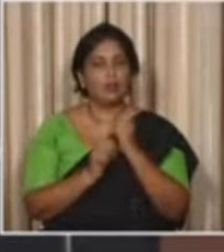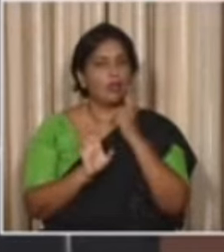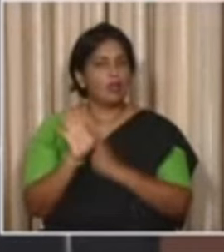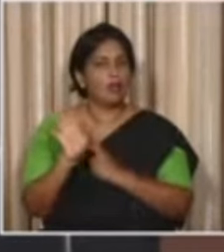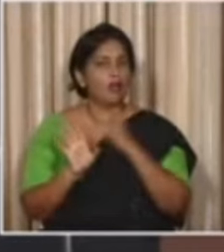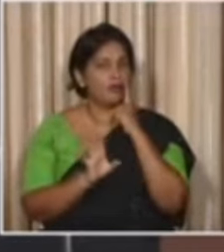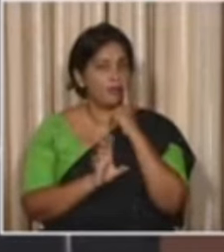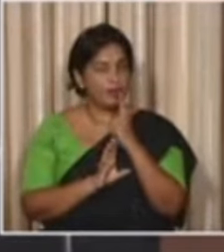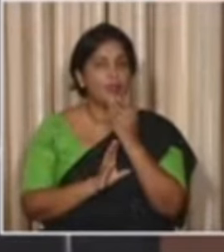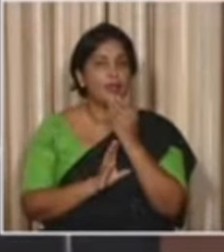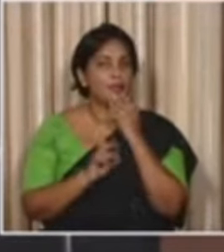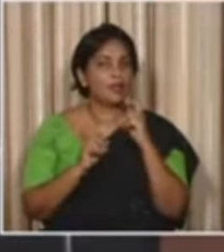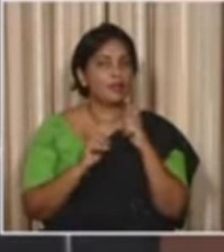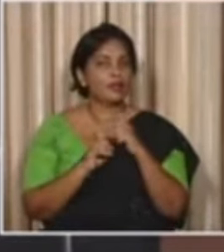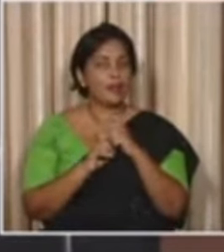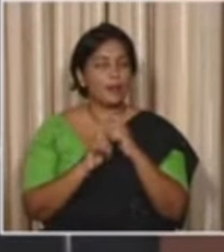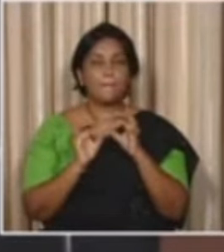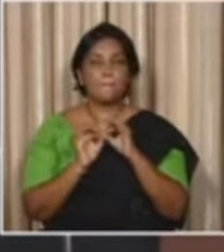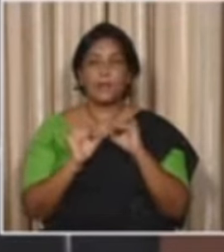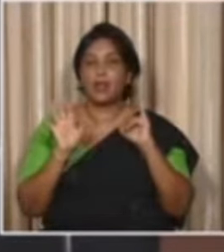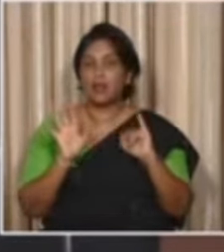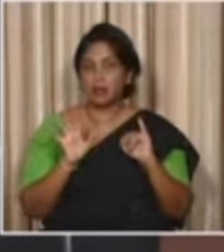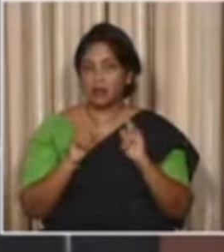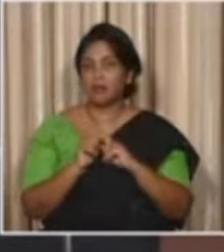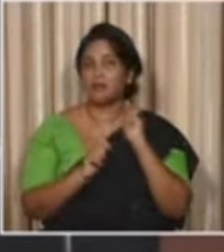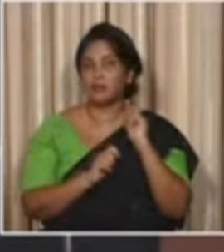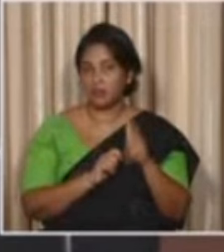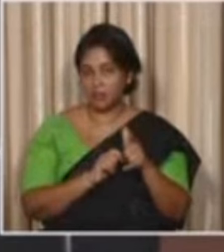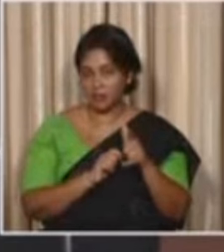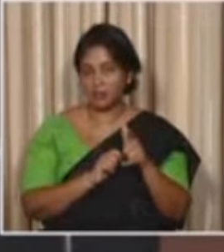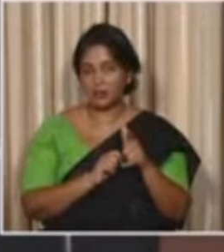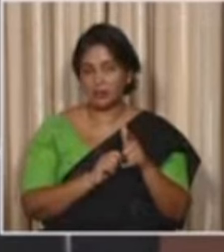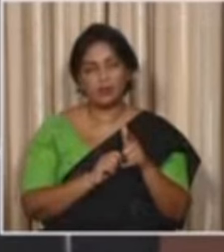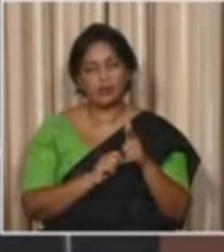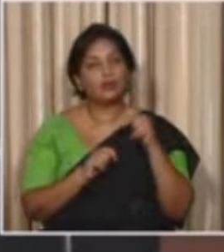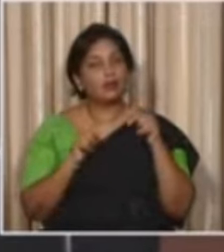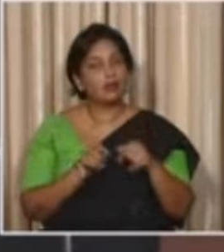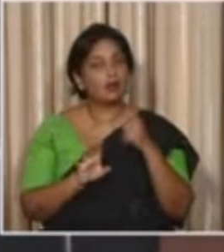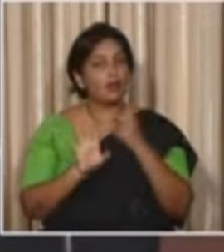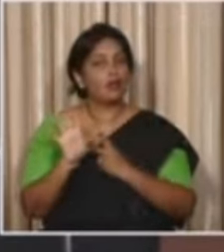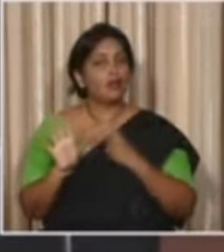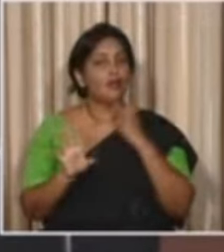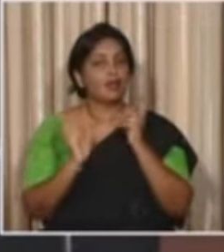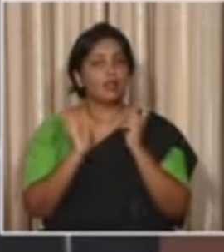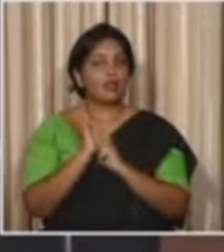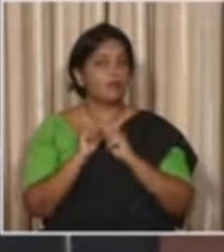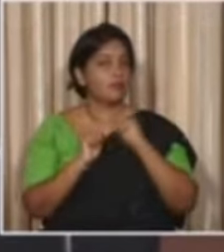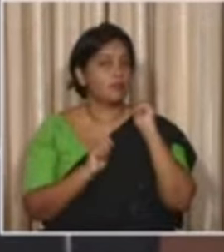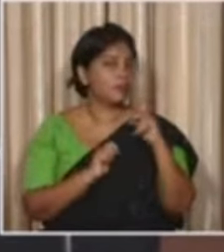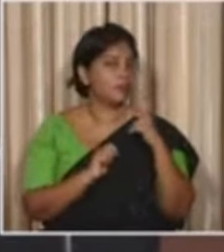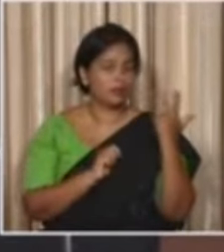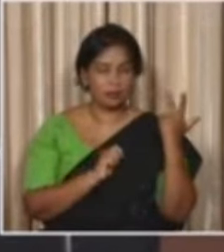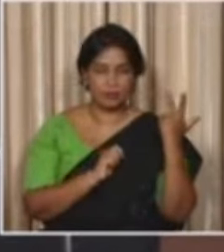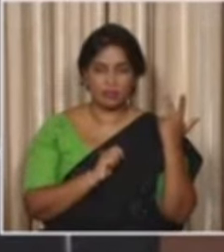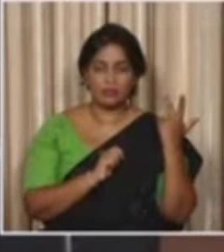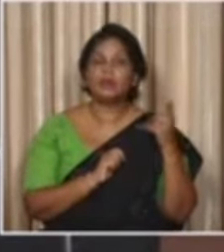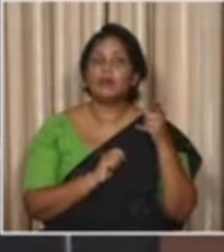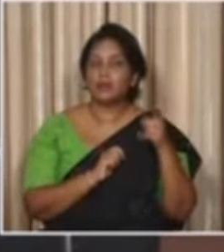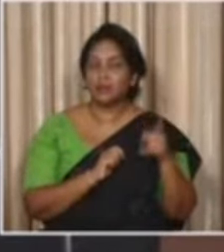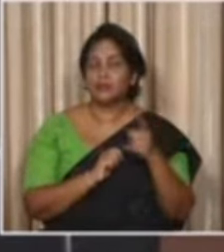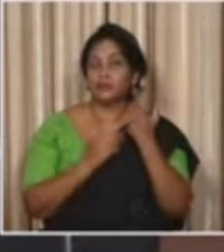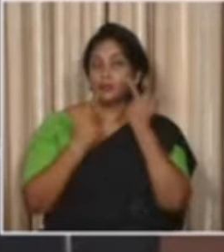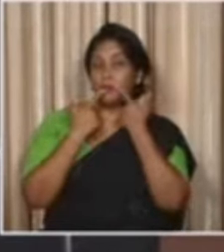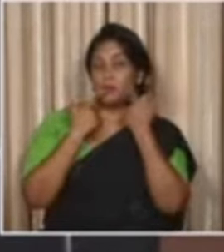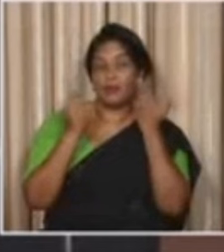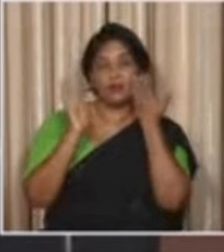අවුරුද්දකට ඇමරිකන් ඩොලර් බිලියන 6ක් ගෙවන්න ඕන ණය දැන් අවුරුදු දෙකකට ඩාය ගෙවලා නැහැ ඒකයි මේ ෂෝ එක